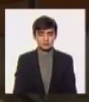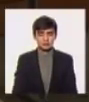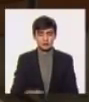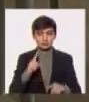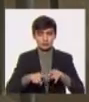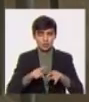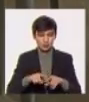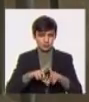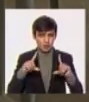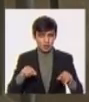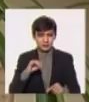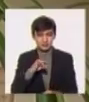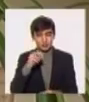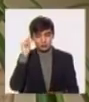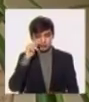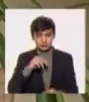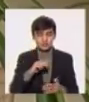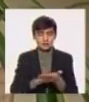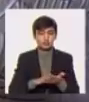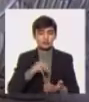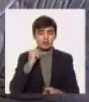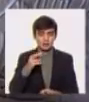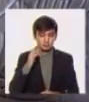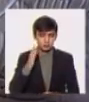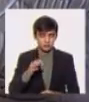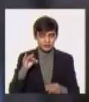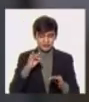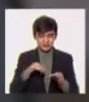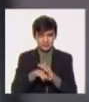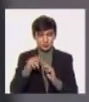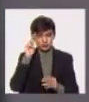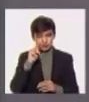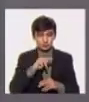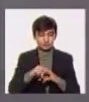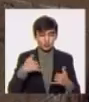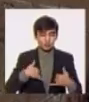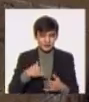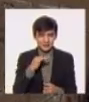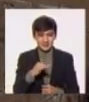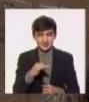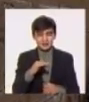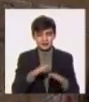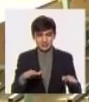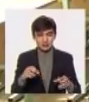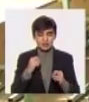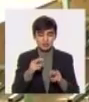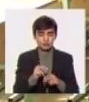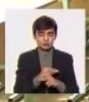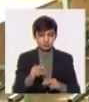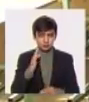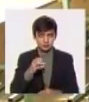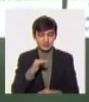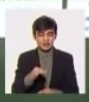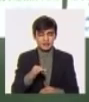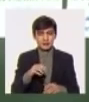Скоро школа. Как будут проходить уроки? Каков алгоритм взаимодействия учителей с учениками? Все это отрабатывается. Кому